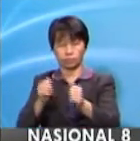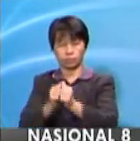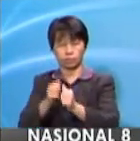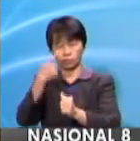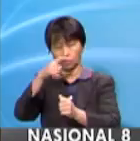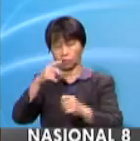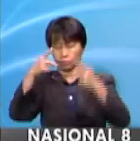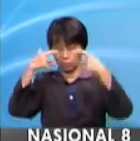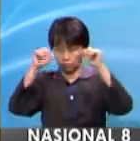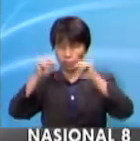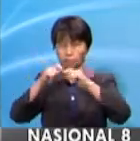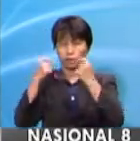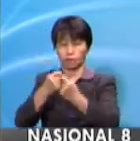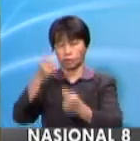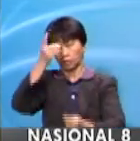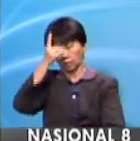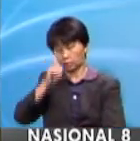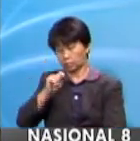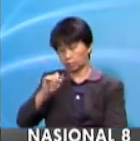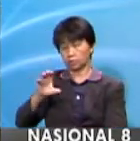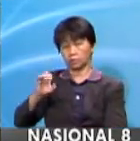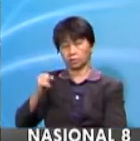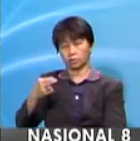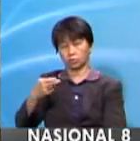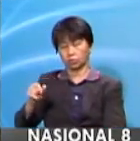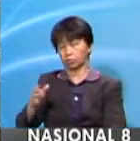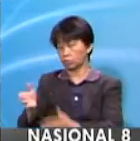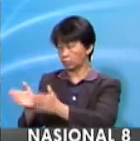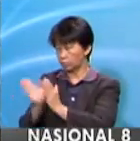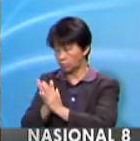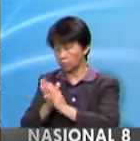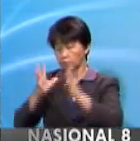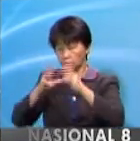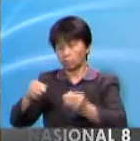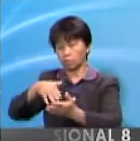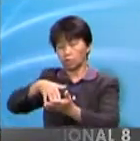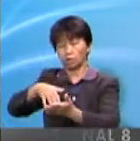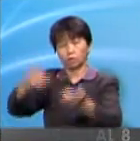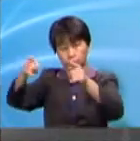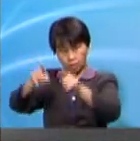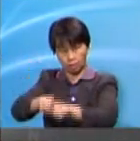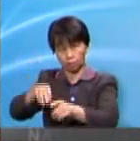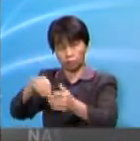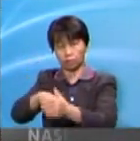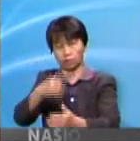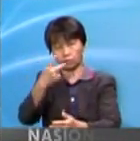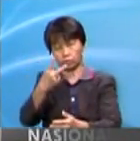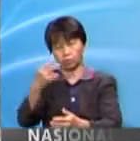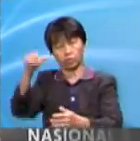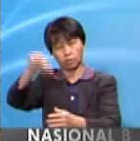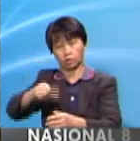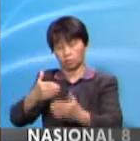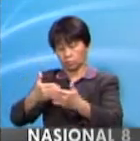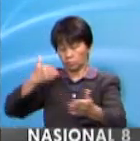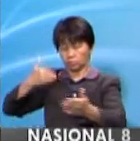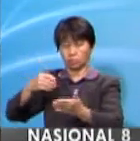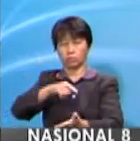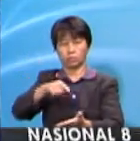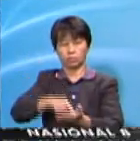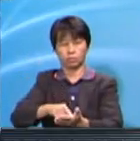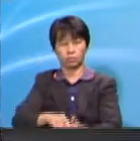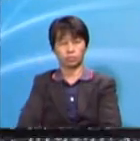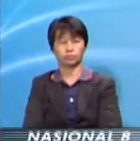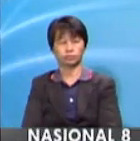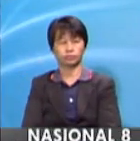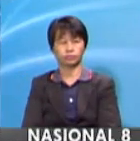itu Bagi pengurus pasukan Datuk t setiap pemain telah diminta untuk mengatasi kelemahan yang berlaku dalam dua kekalahan sebelum ini kita